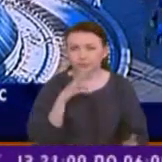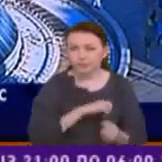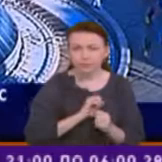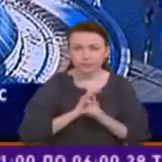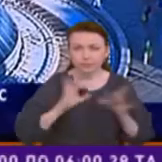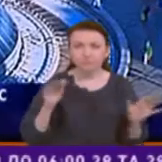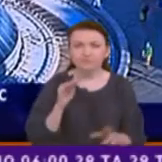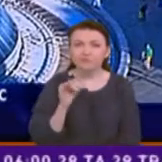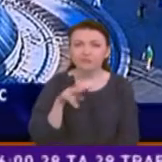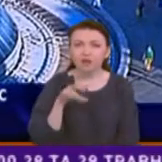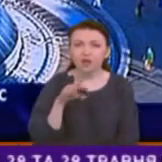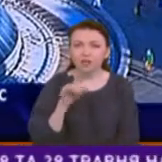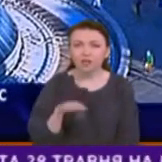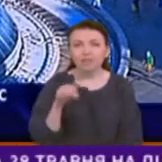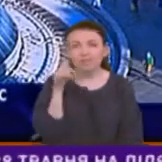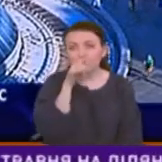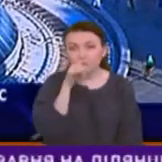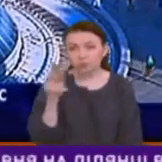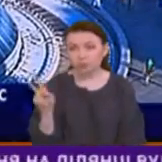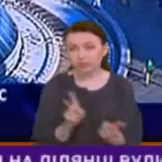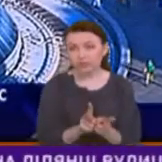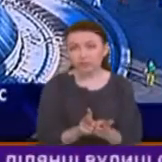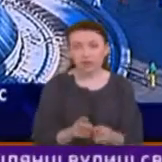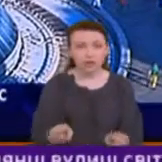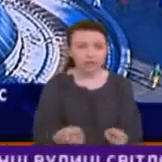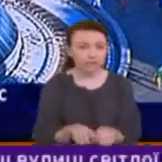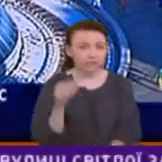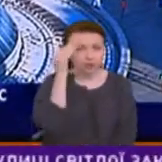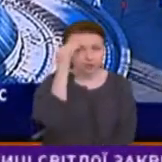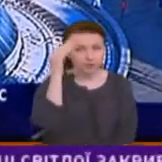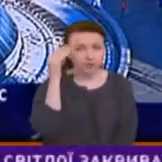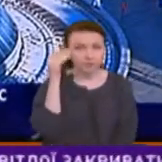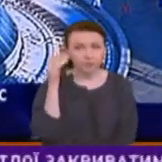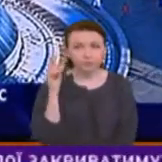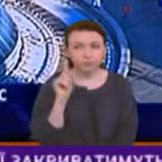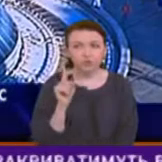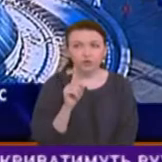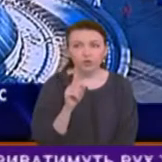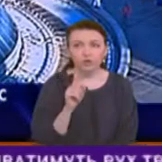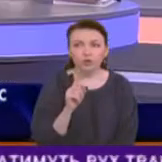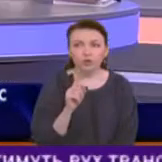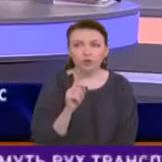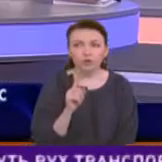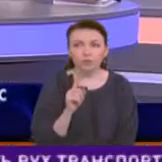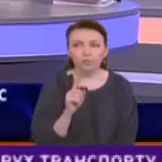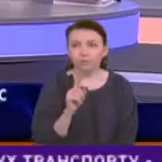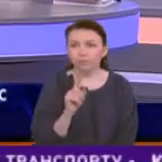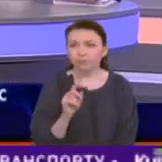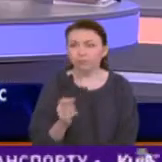те, що він ніяк не міг зустрітися з Епіфанієм. Таке, каже, враження світською мовою, що в то почалася якась зіркова хвороба.